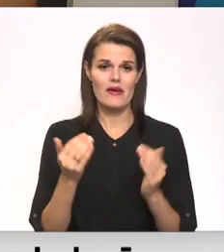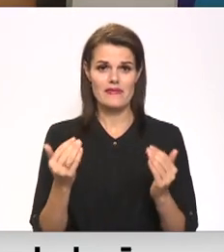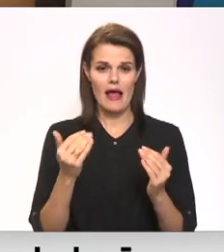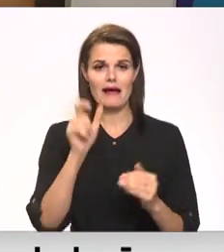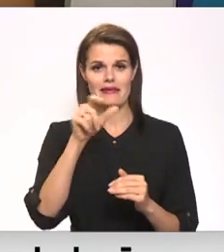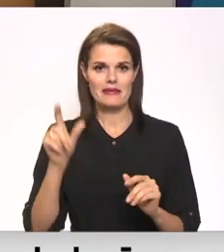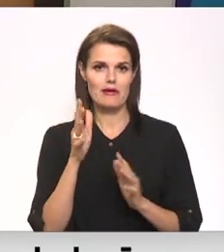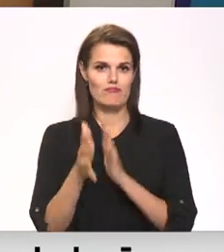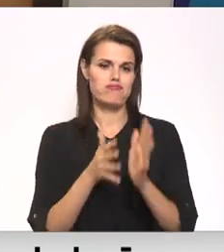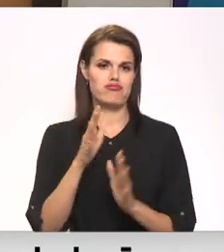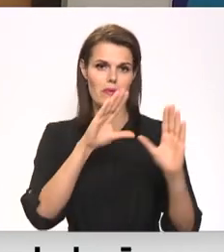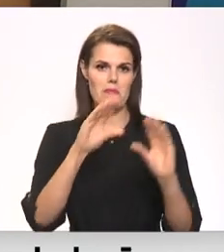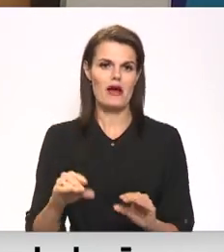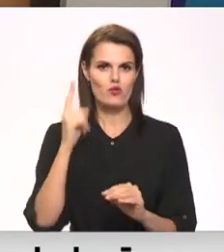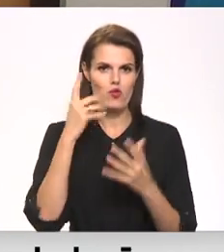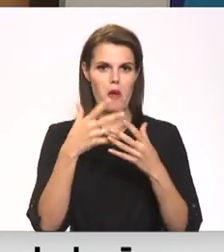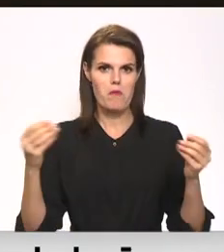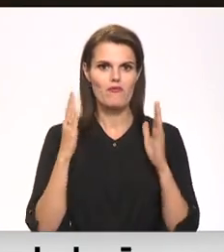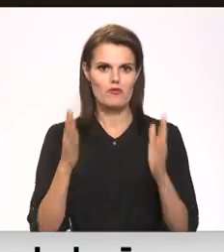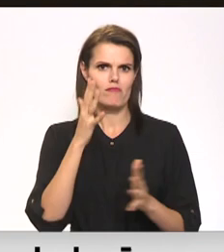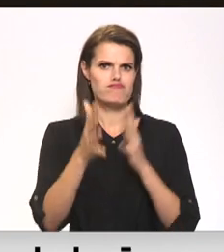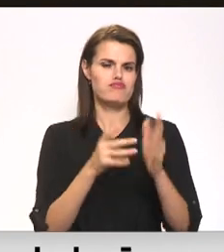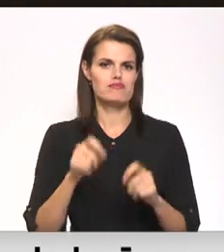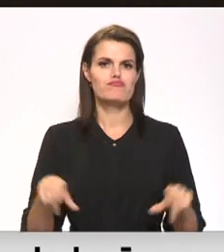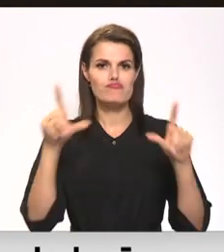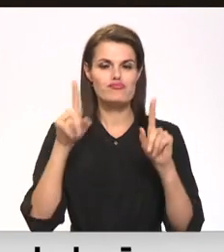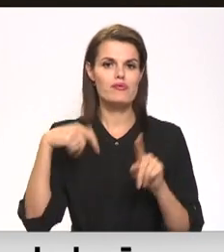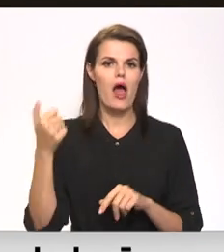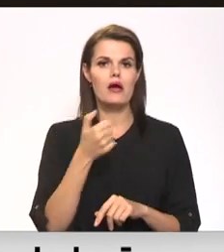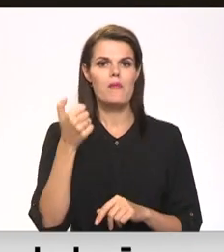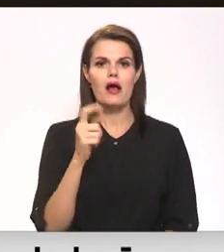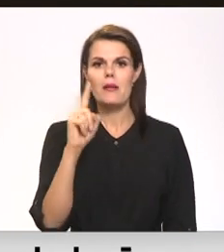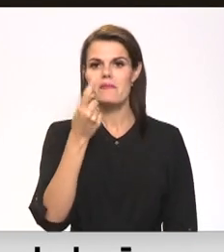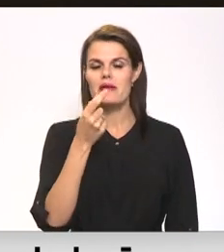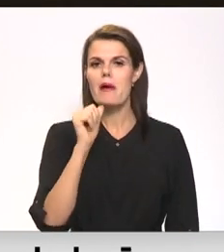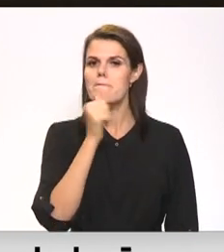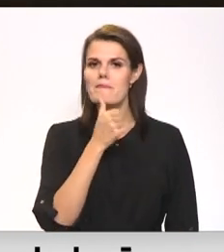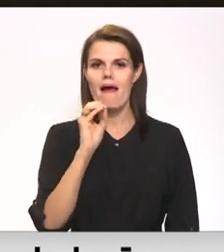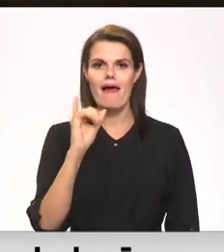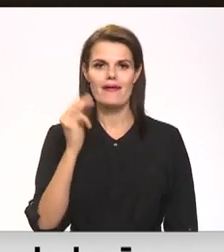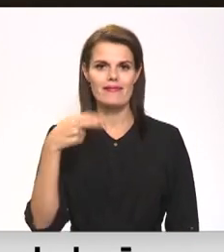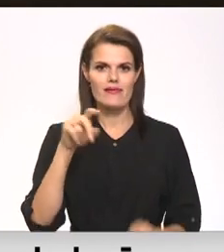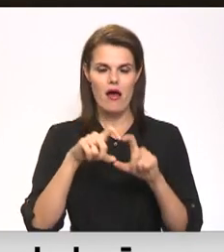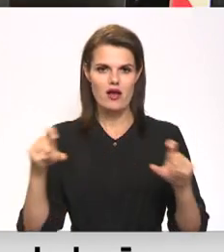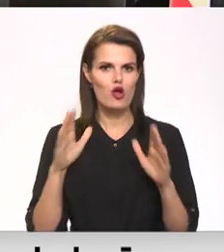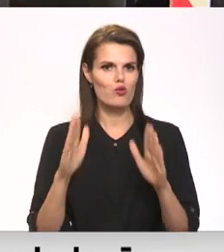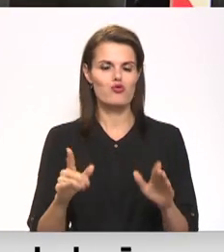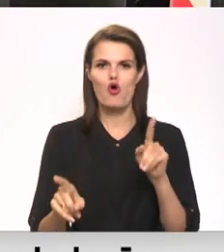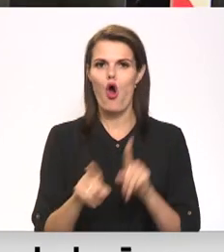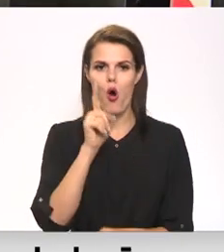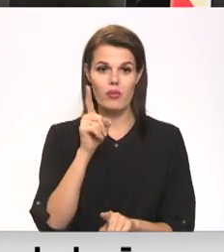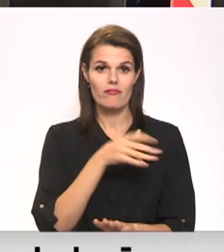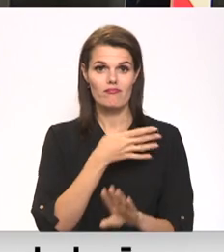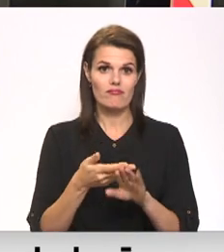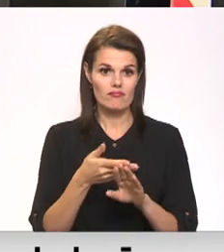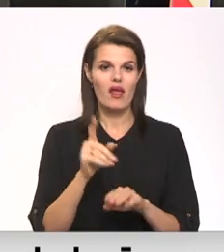ka pavasarī pieprasījums strauji augs. No nākamā gada 1. Māja elektroniskā identifikācijas karte jeb EID būs obligāta, un līdz šim